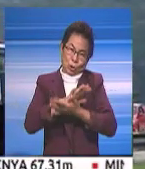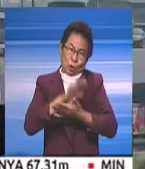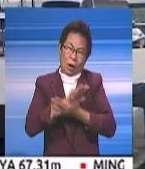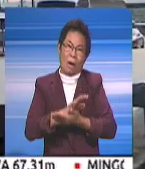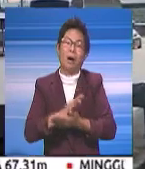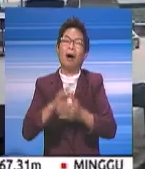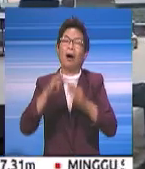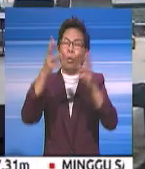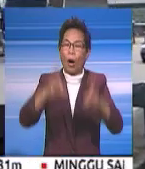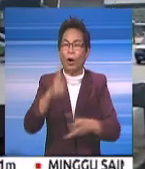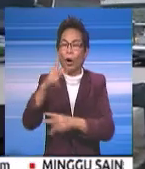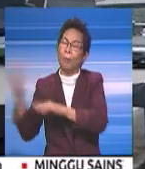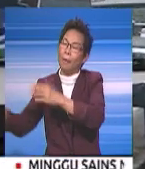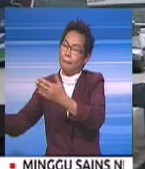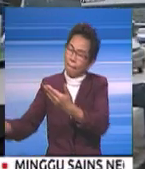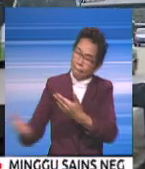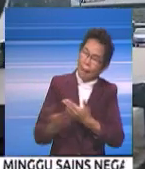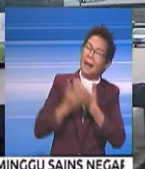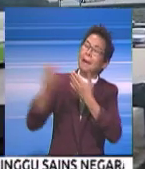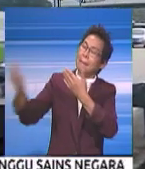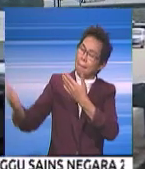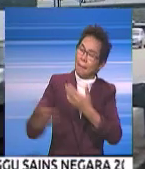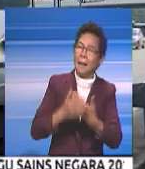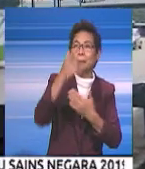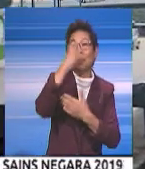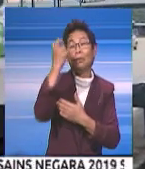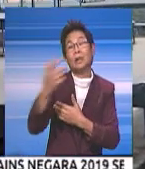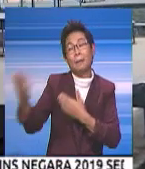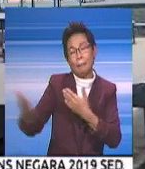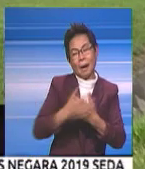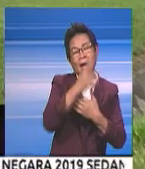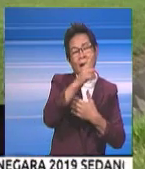berfasa berbanding ketika mereka pulang ke kampung halaman.